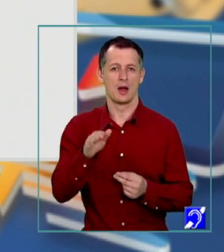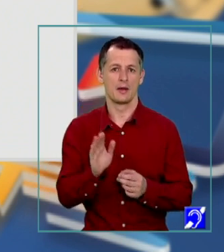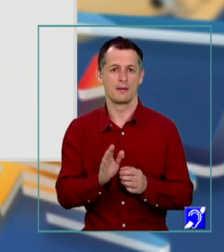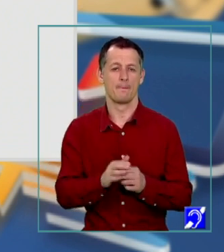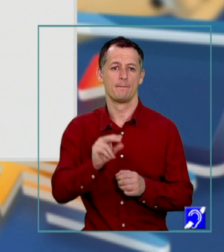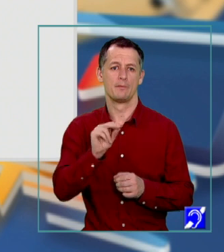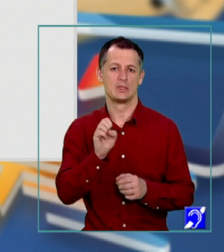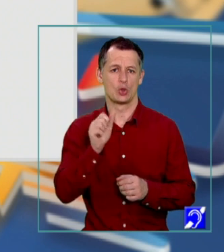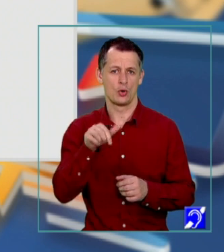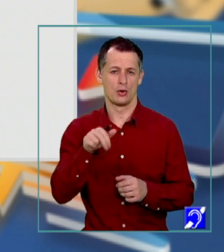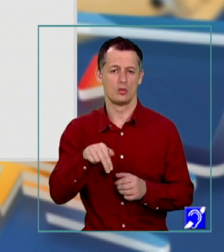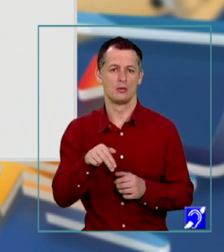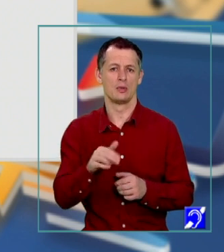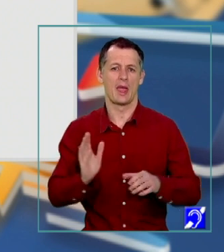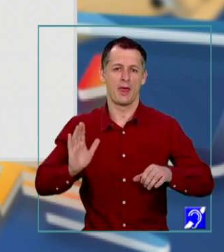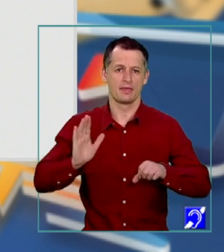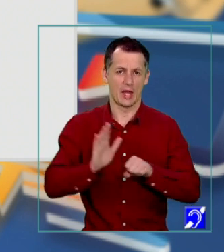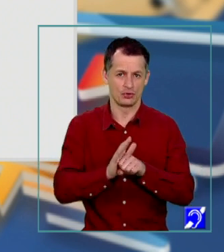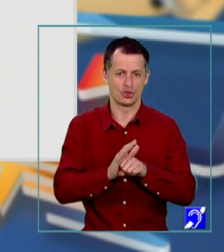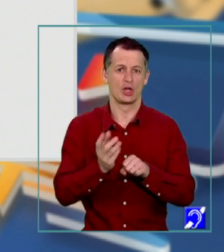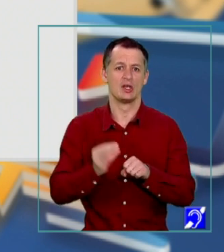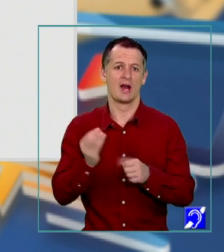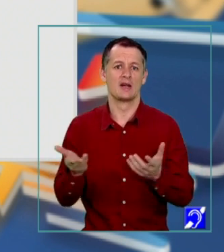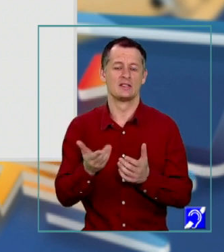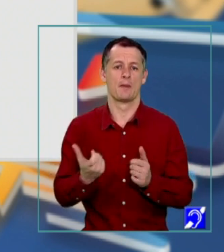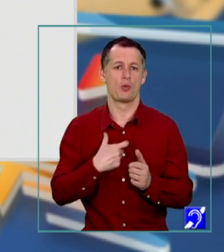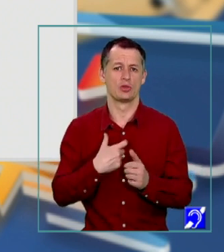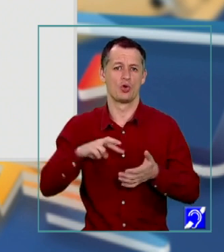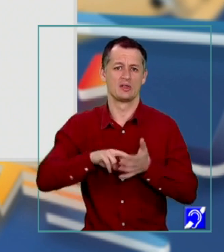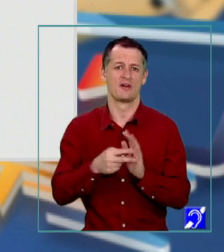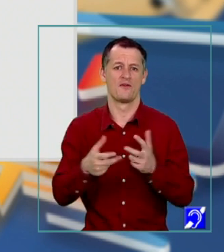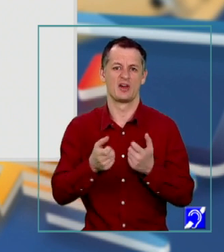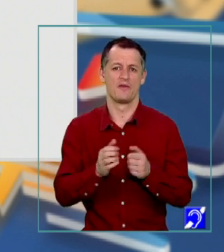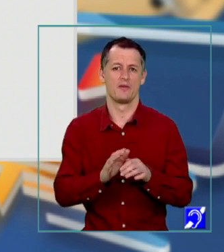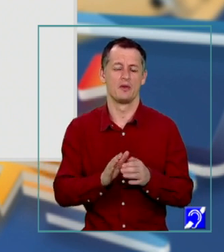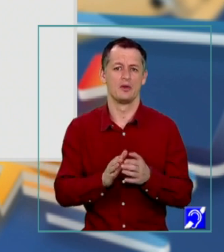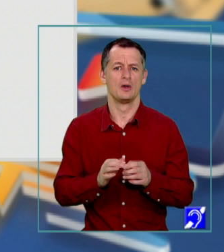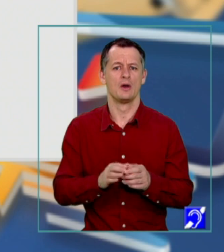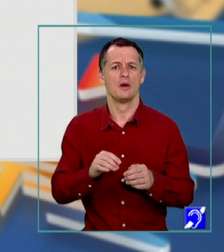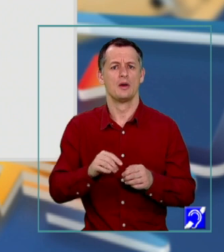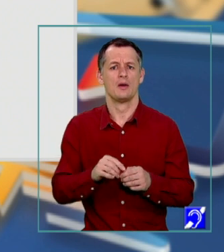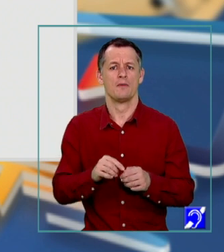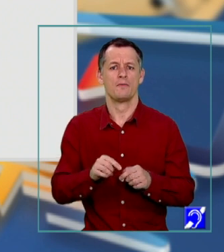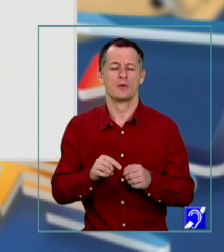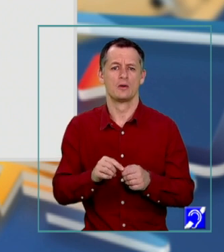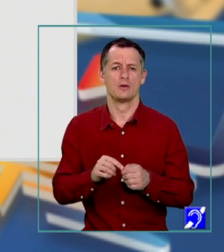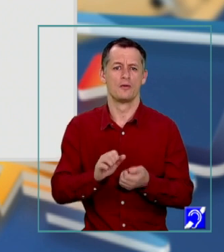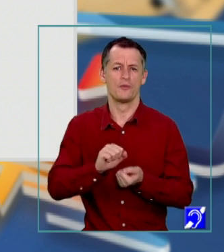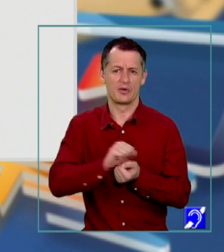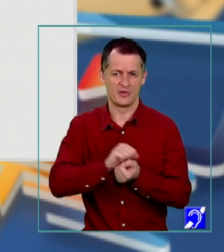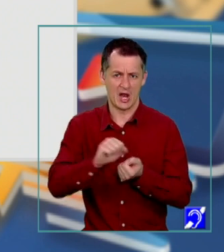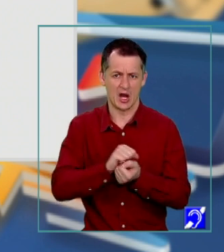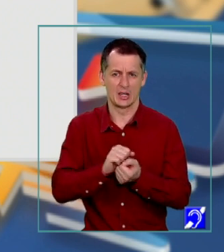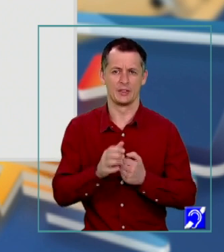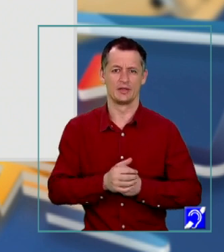etanș care se poate mișca fără frecări și în interiorul cilindrului se află un gaz ideal monoatomic. Deja avem